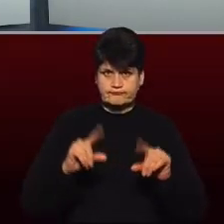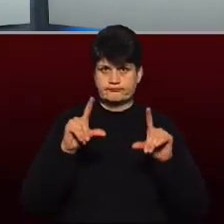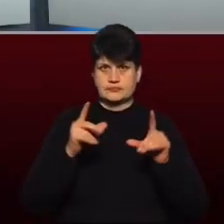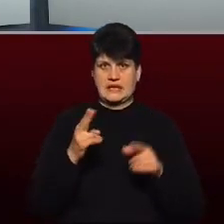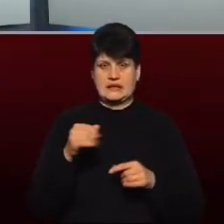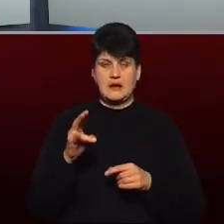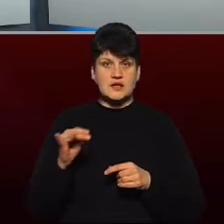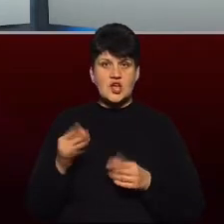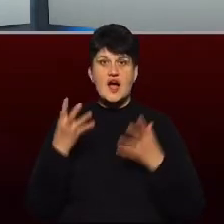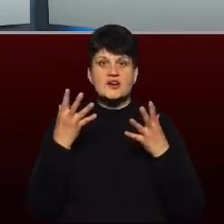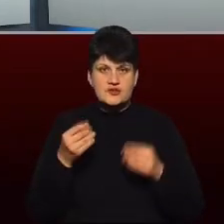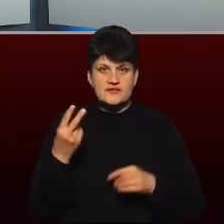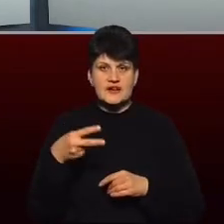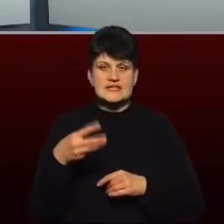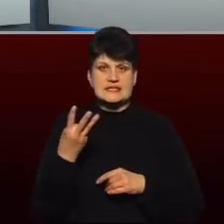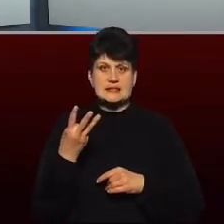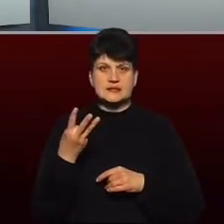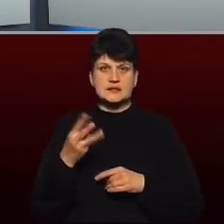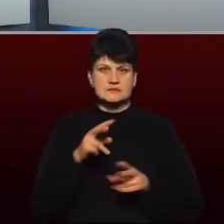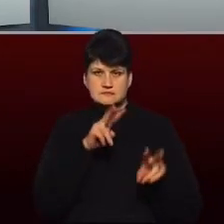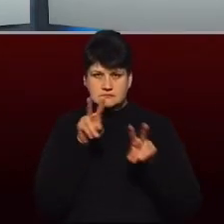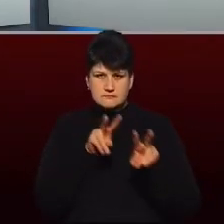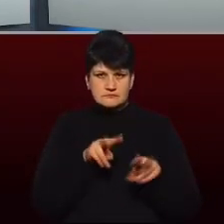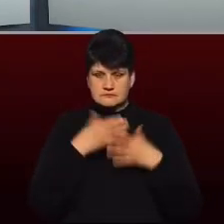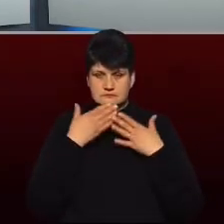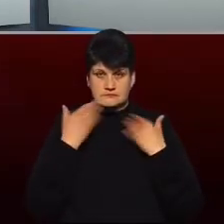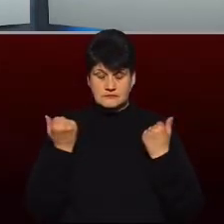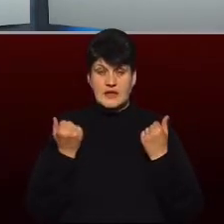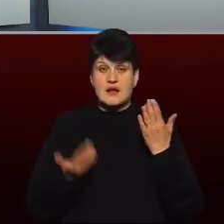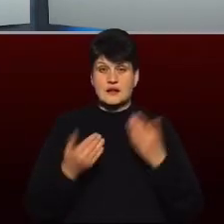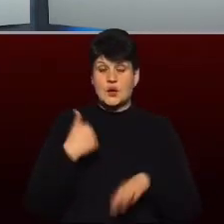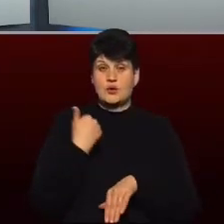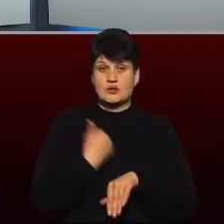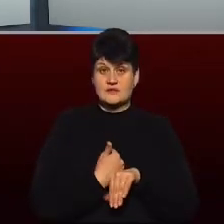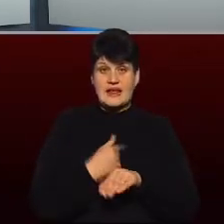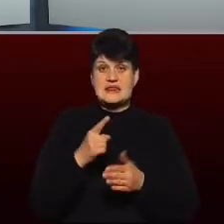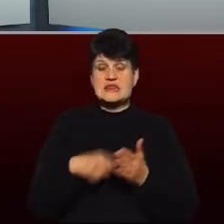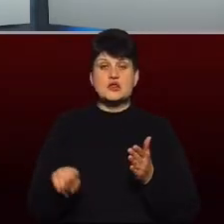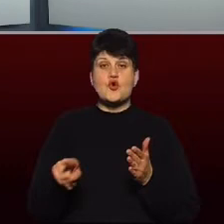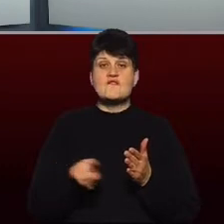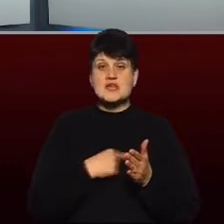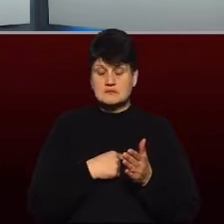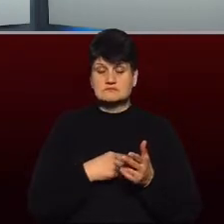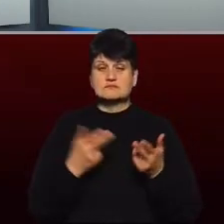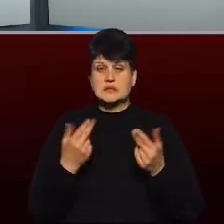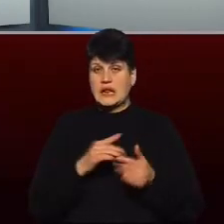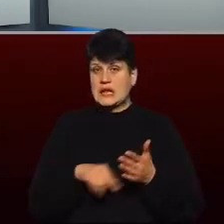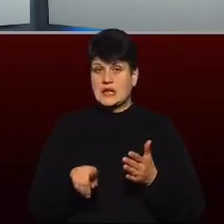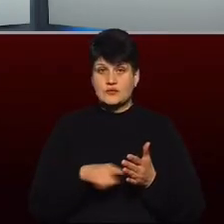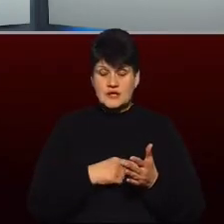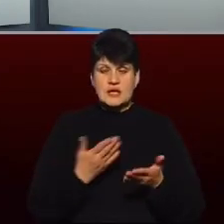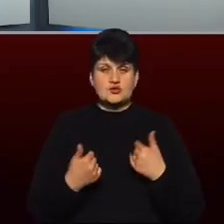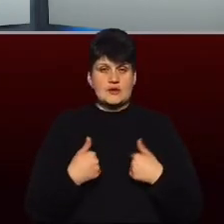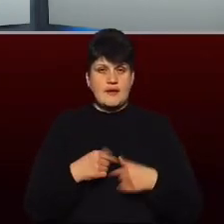ще 23% – не стежать. Тобто, але ключове, що недовіра. Так, недовіра, і якщо я не вірю